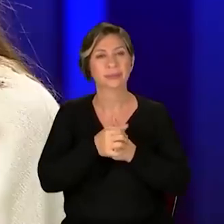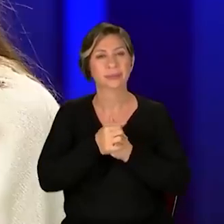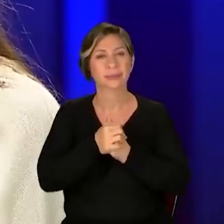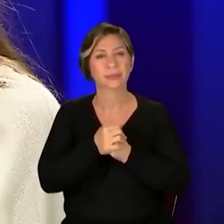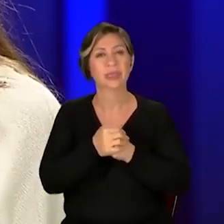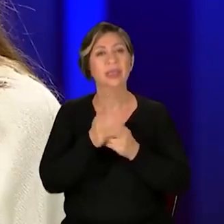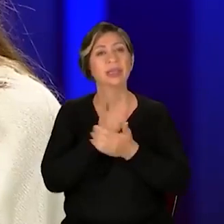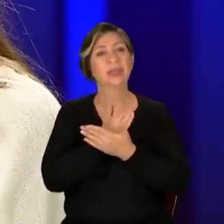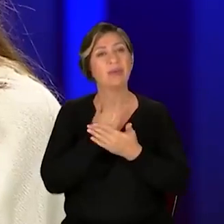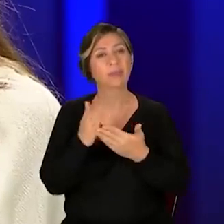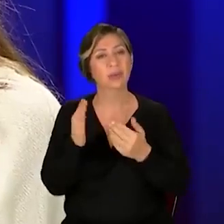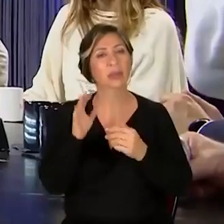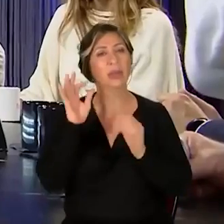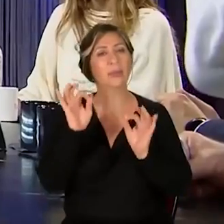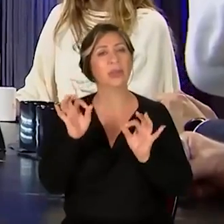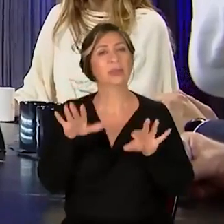Sürekli